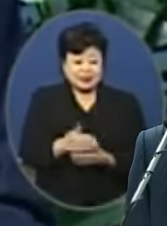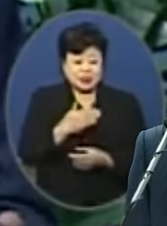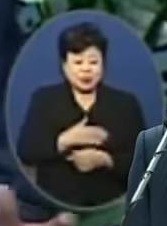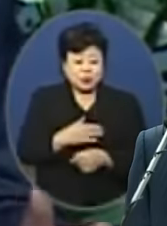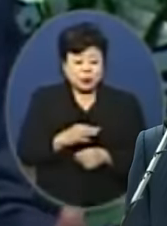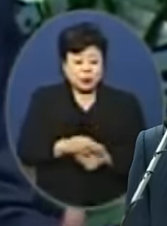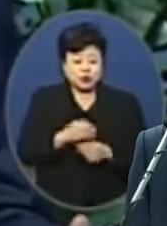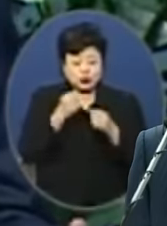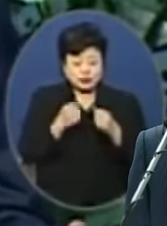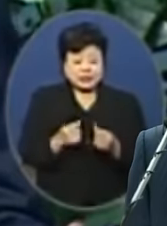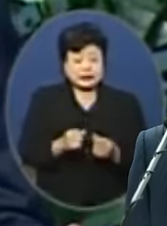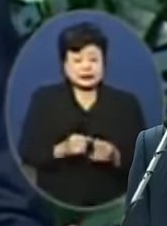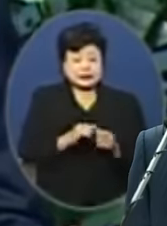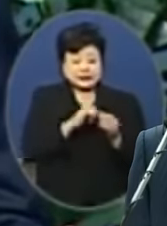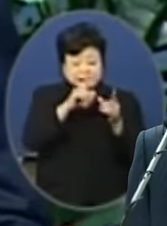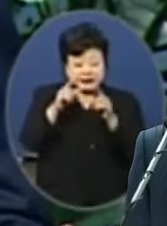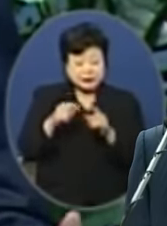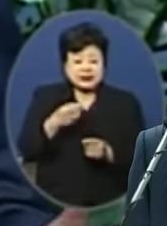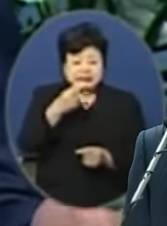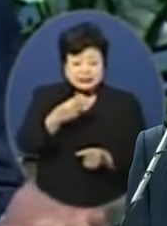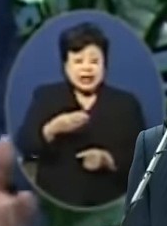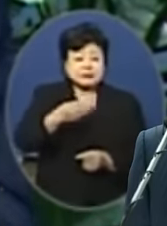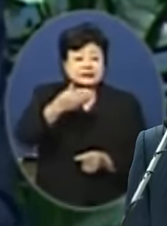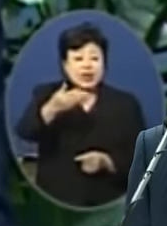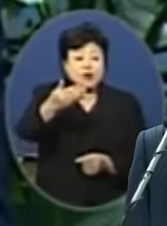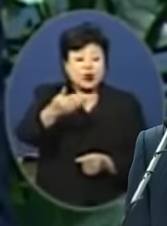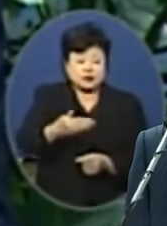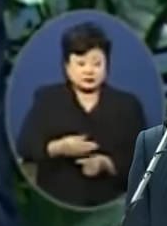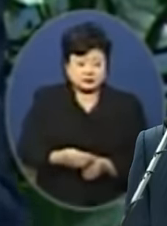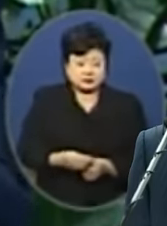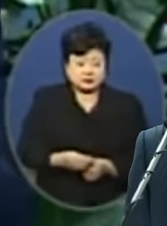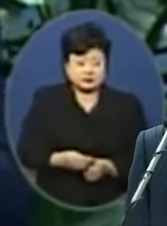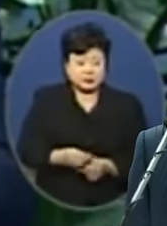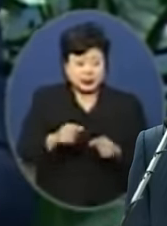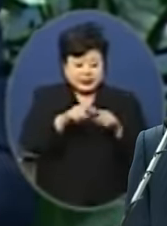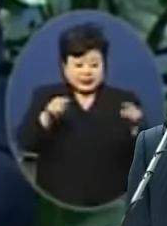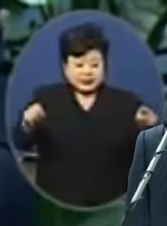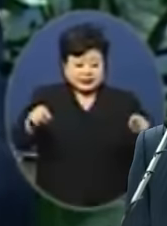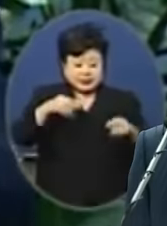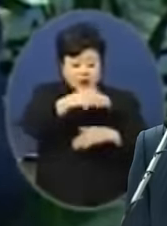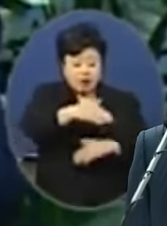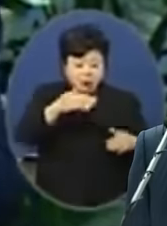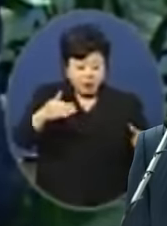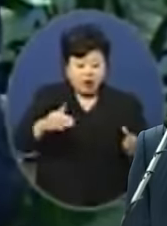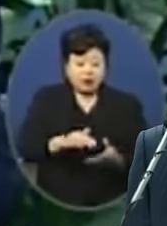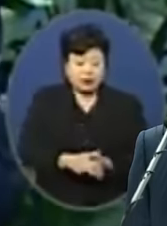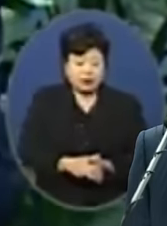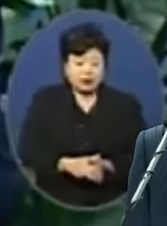육신으로 사는 이 삶은 전부 다 3차원의 세계인 것입니다. 직선이나 평면이나